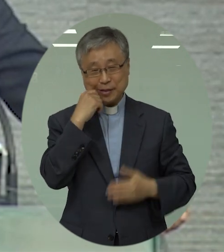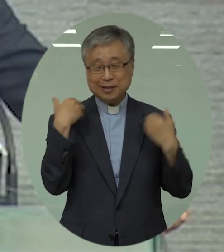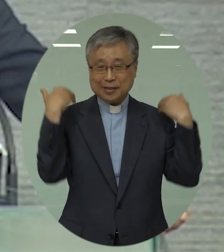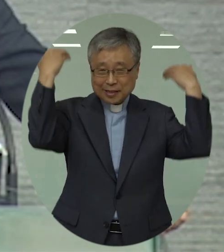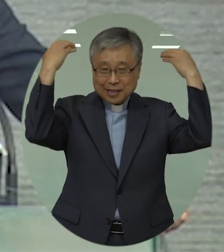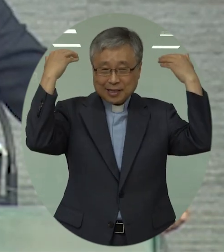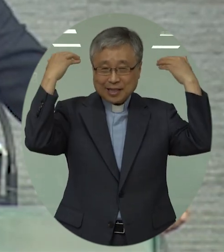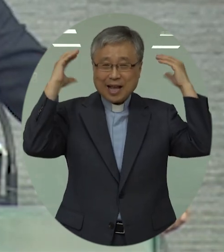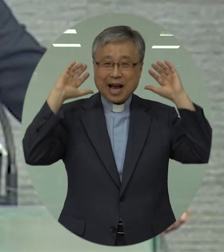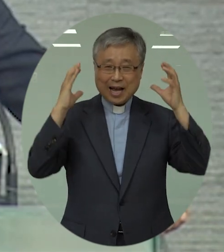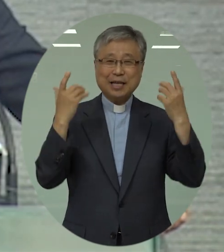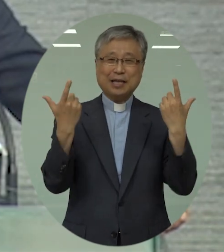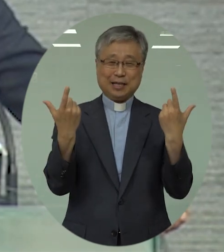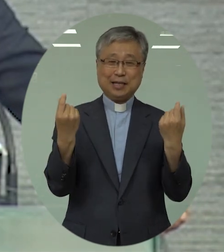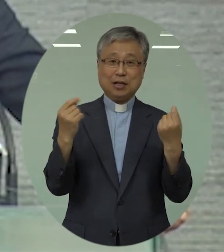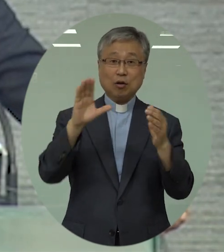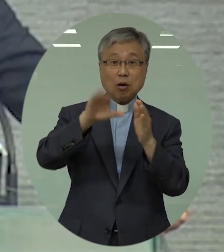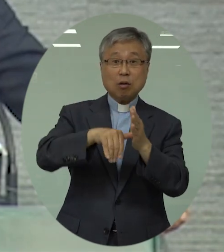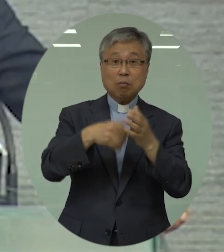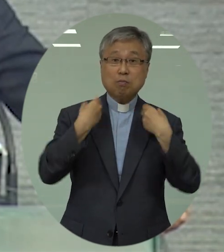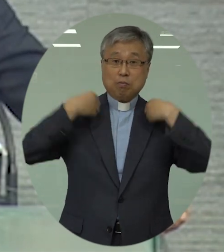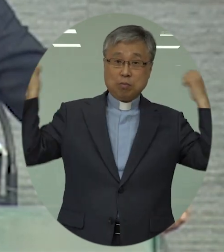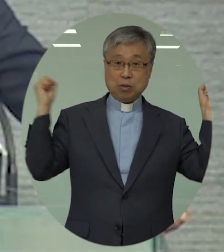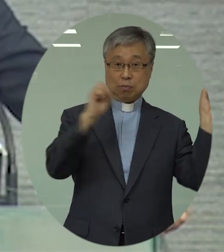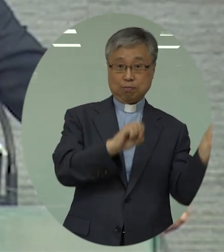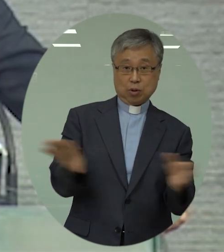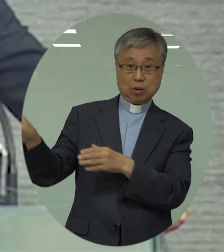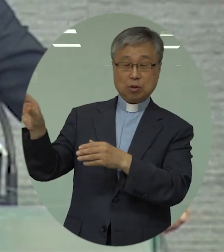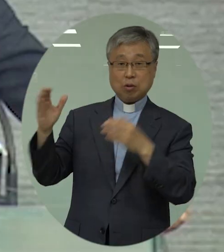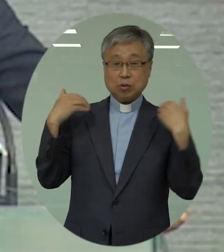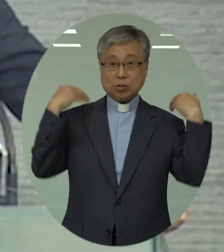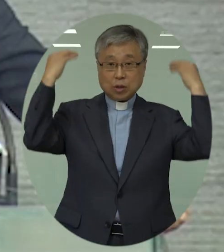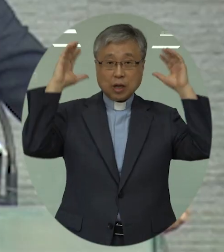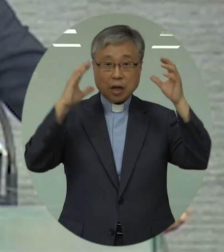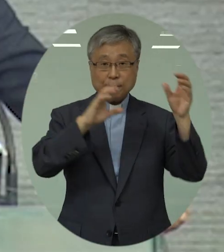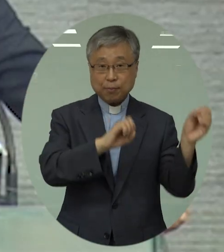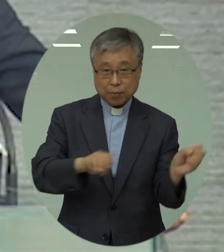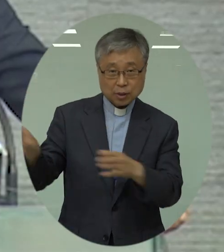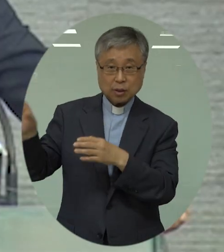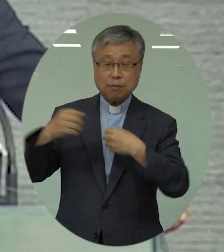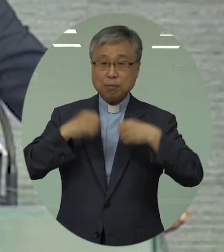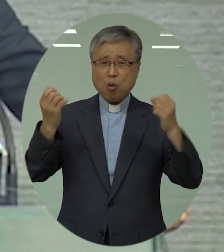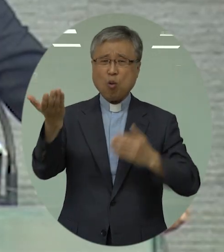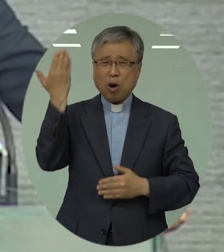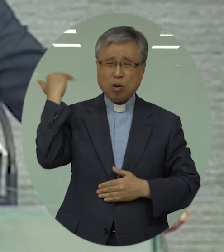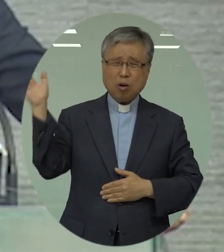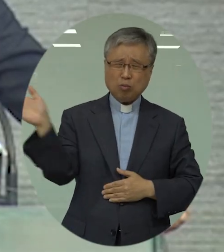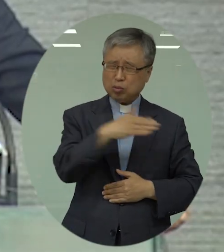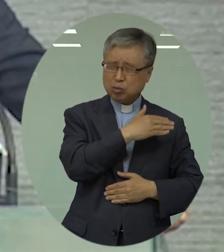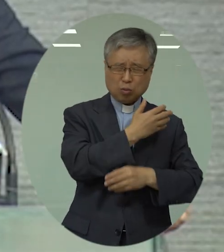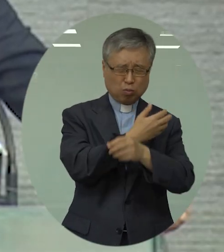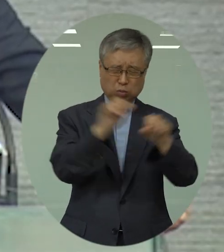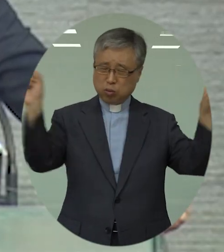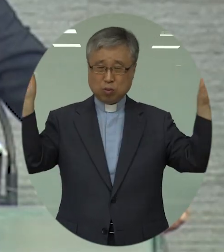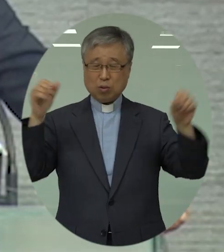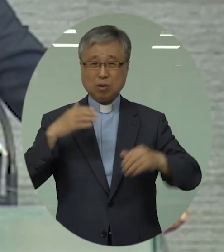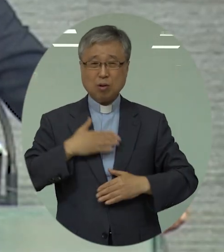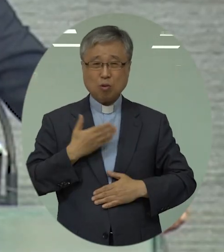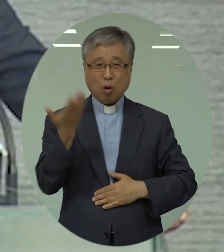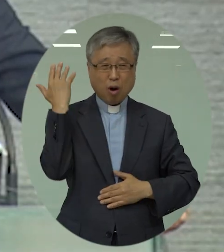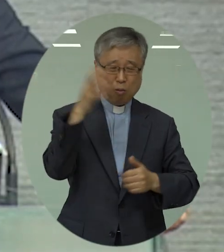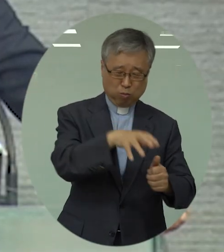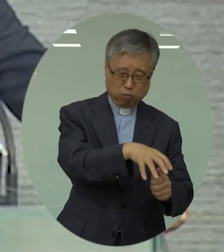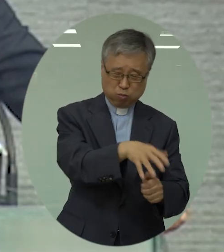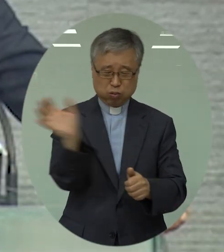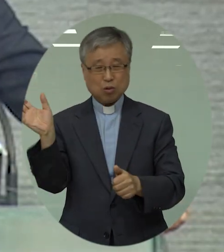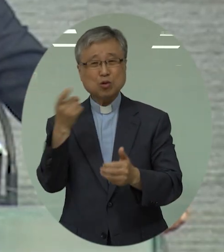때문에. 그걸 벗어야 되는데 성인 아이를 벗어야 돼요. 이 과거에서 벗어나야 돼요. 과거를 벗는다는 것이 쉬운 것이